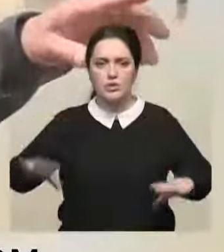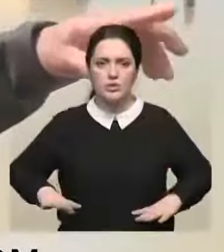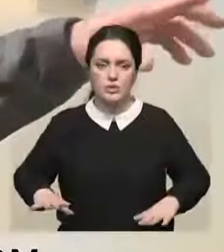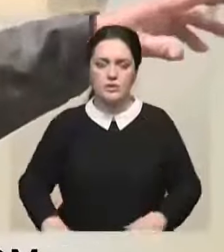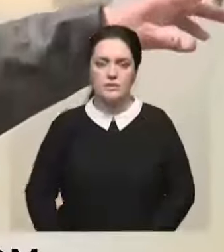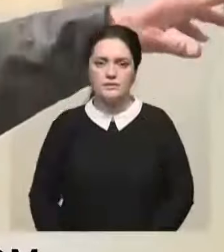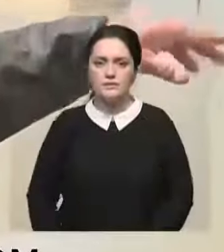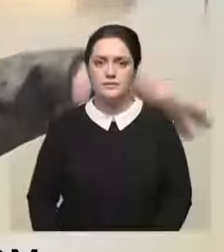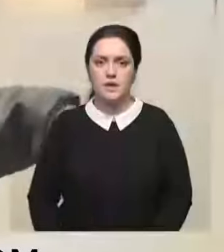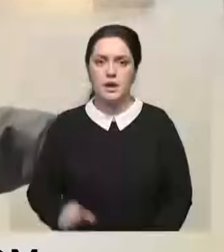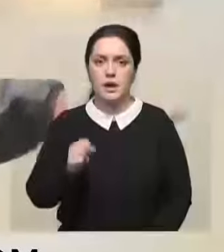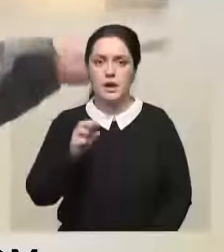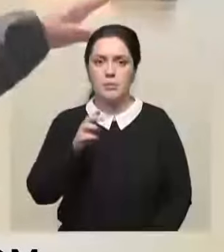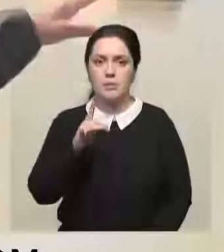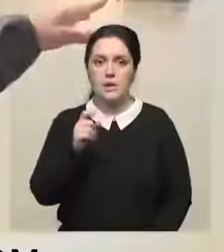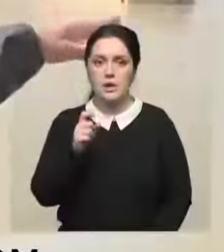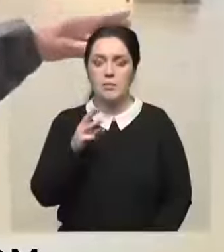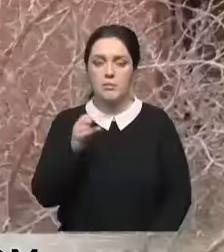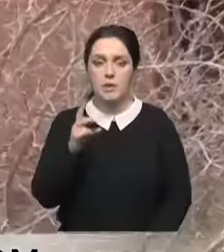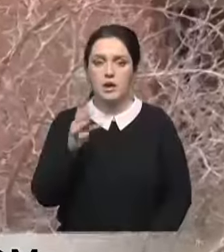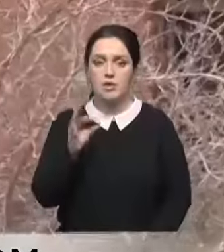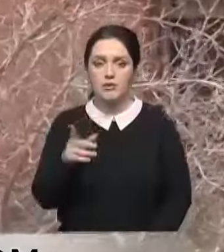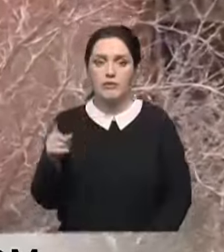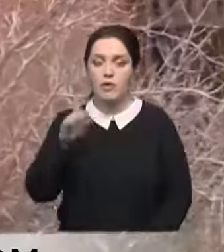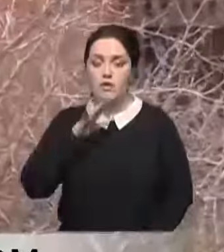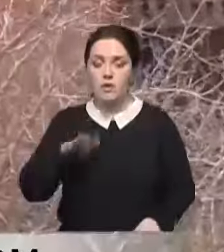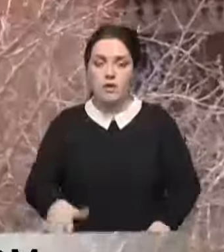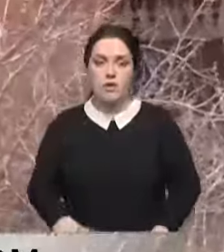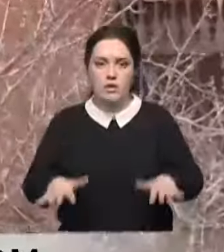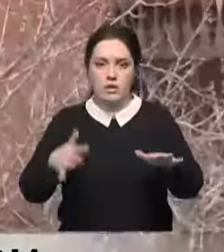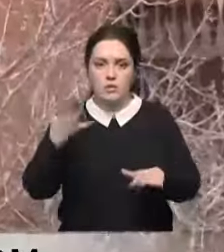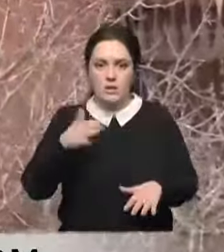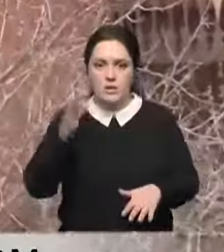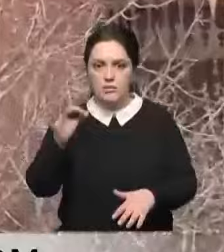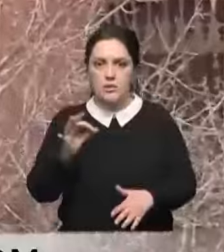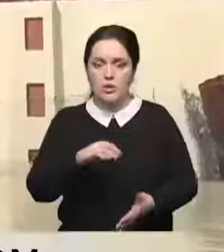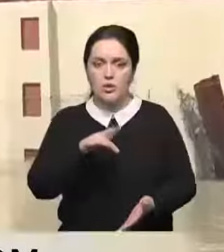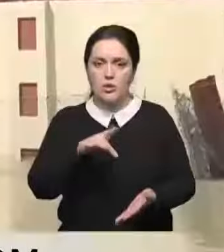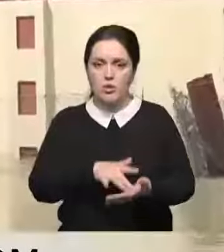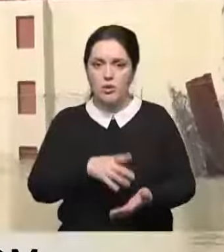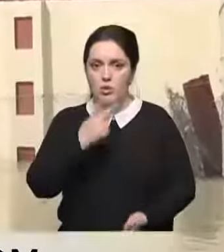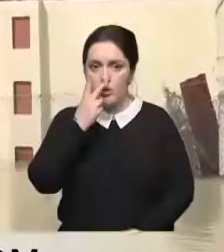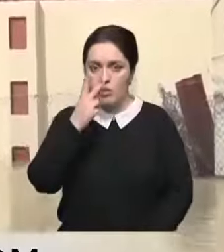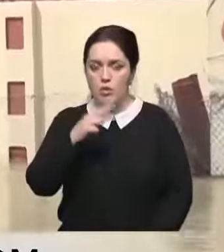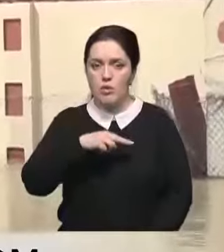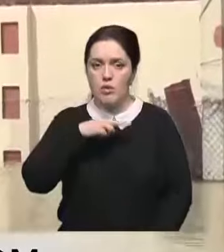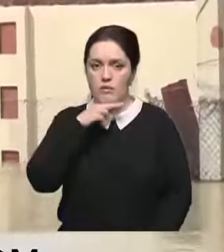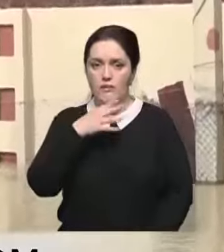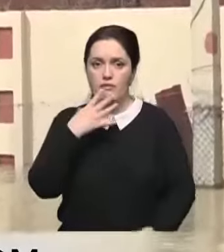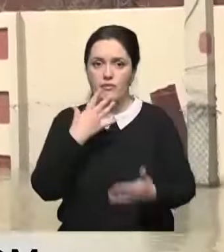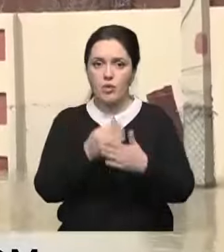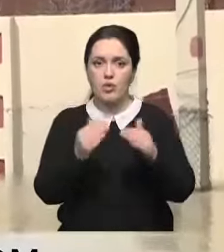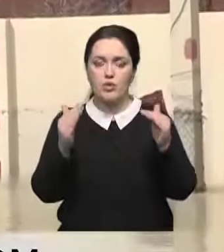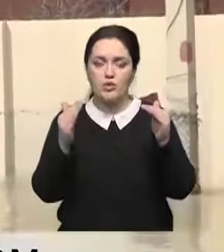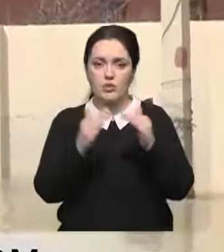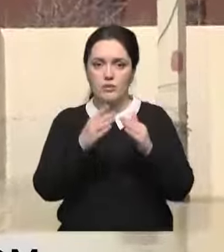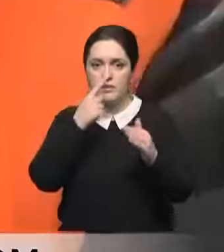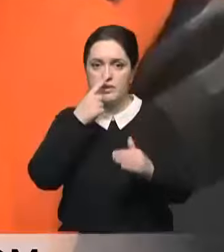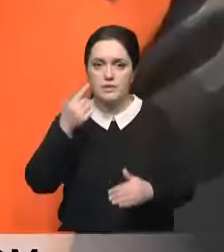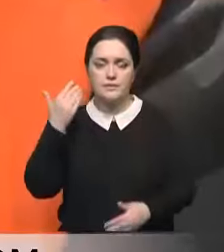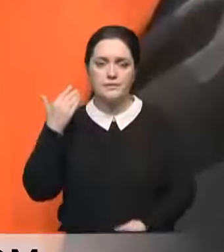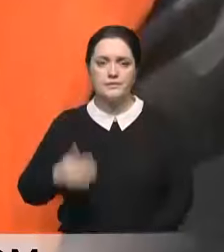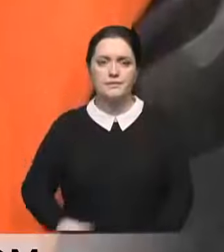Талгат Абдрахманов впервые с начала паводка, который затопил 50% города, увидел свой недавно построенный дом и не смог сдержать